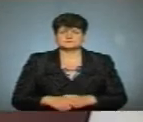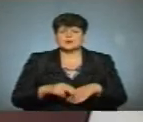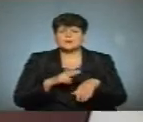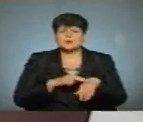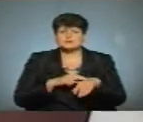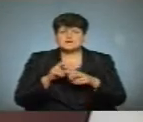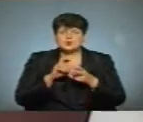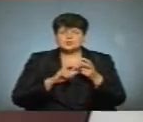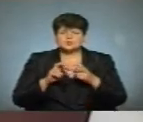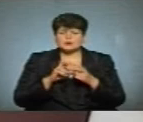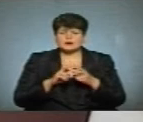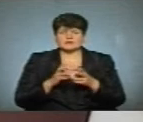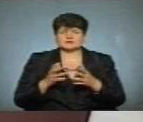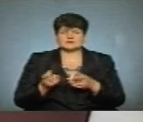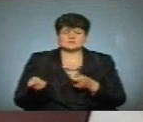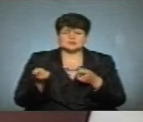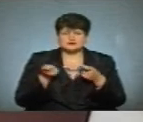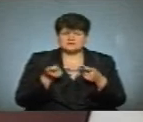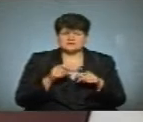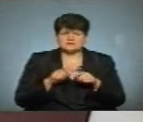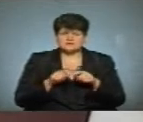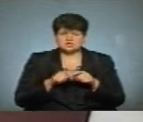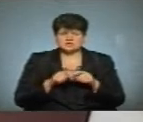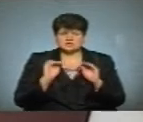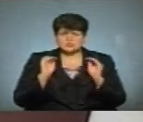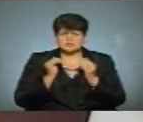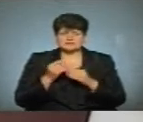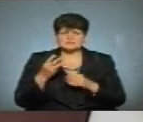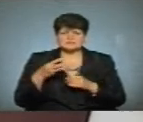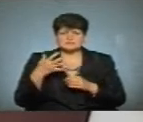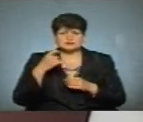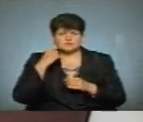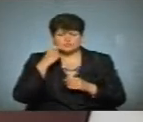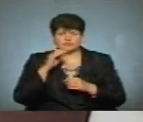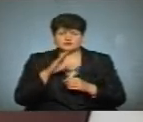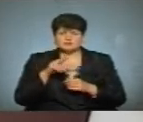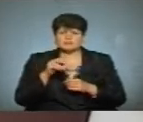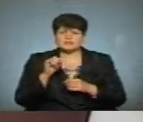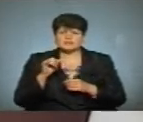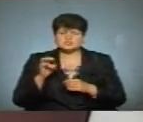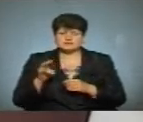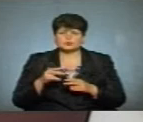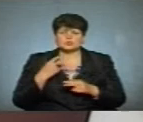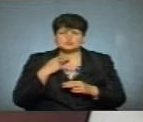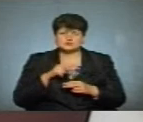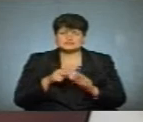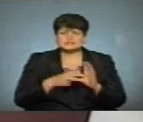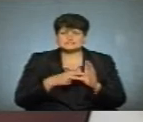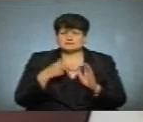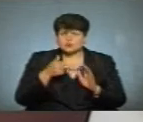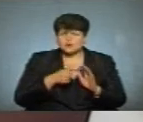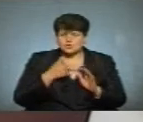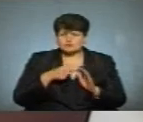Поліцейські розшукали та завезли до слідчого ізолятора 25-річного Володимира Біляшевича, якого засудили до 7 років ув'язнення за